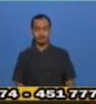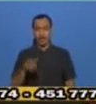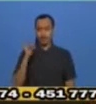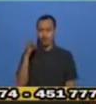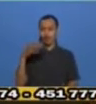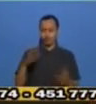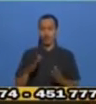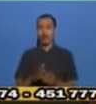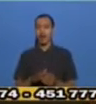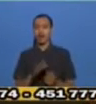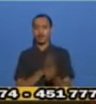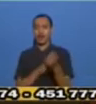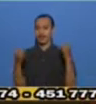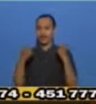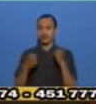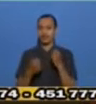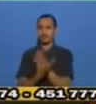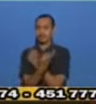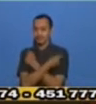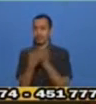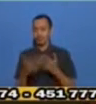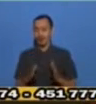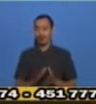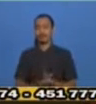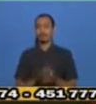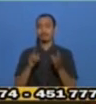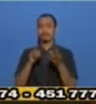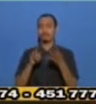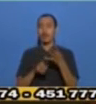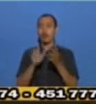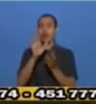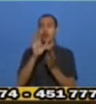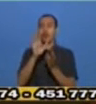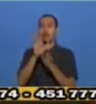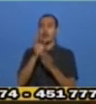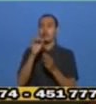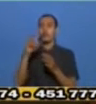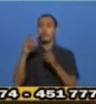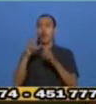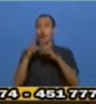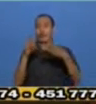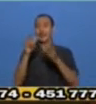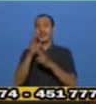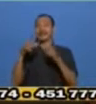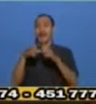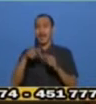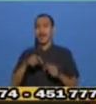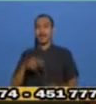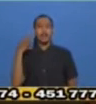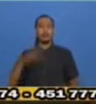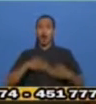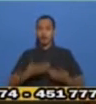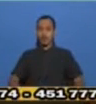Yogyakarta. Tapi Moderna ini juga bisa untuk ibu hamil. Kemudian yang nanti juga akan datang